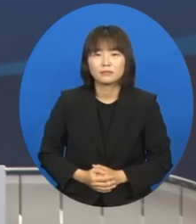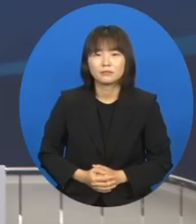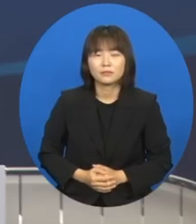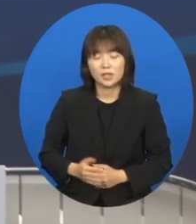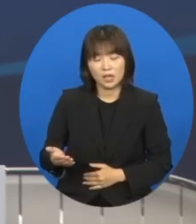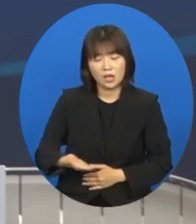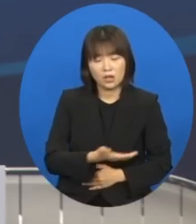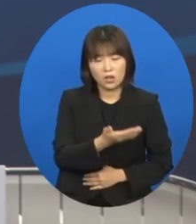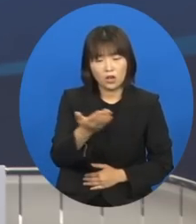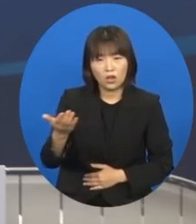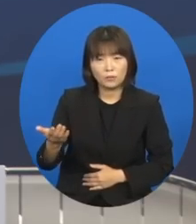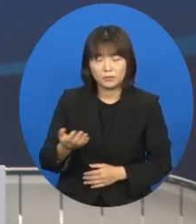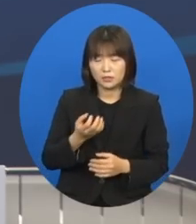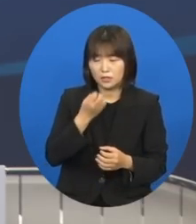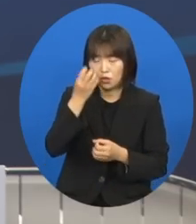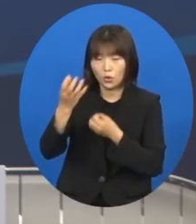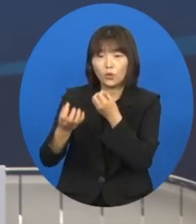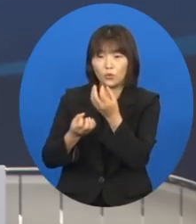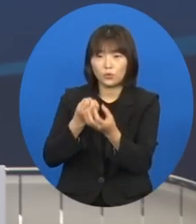여러분들의 이 고백이